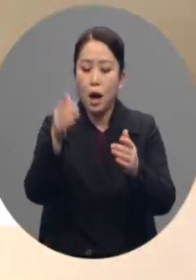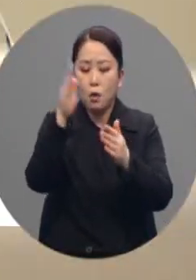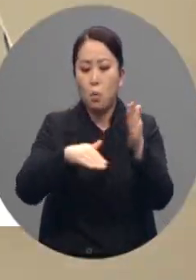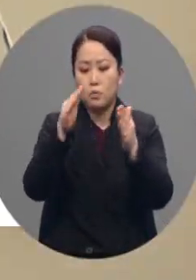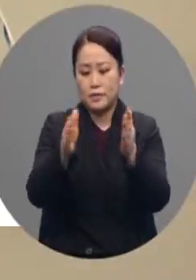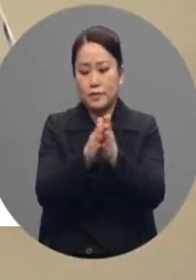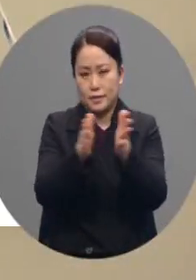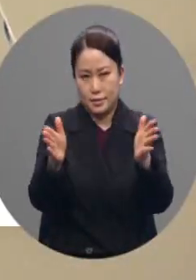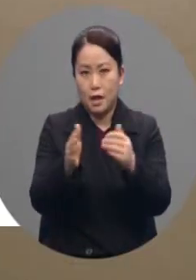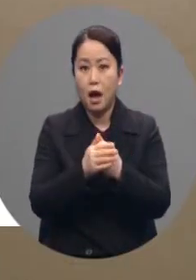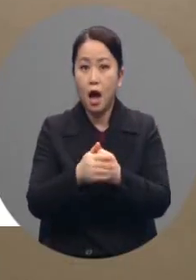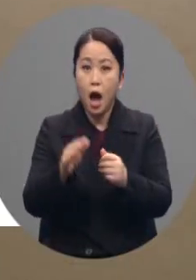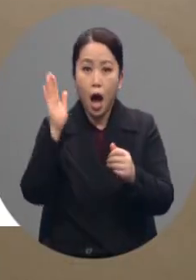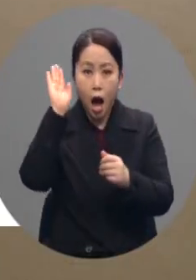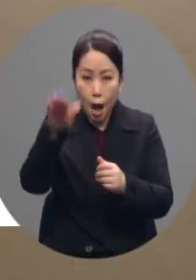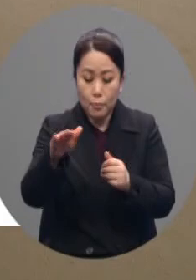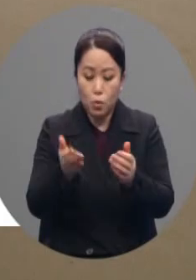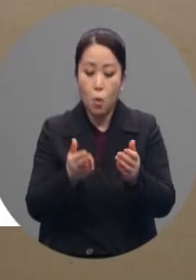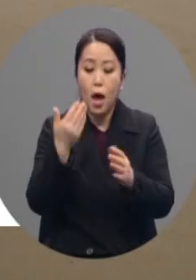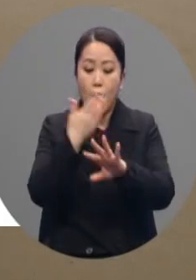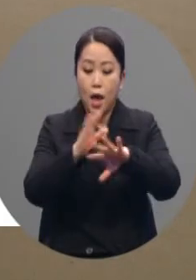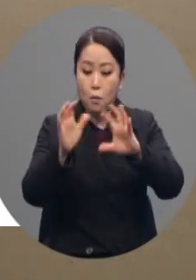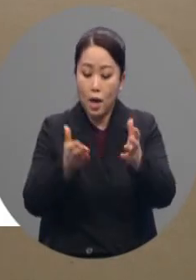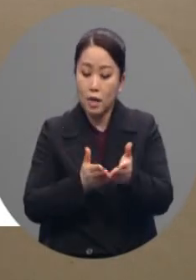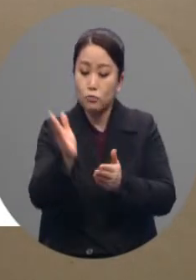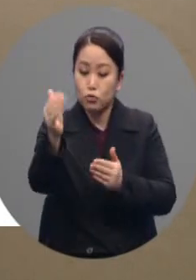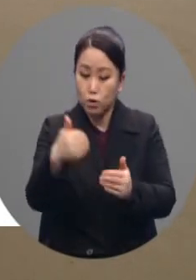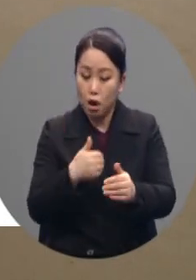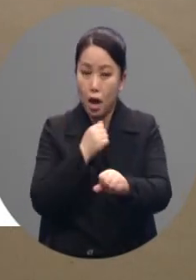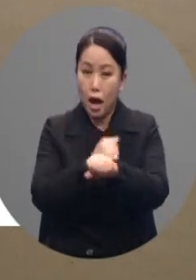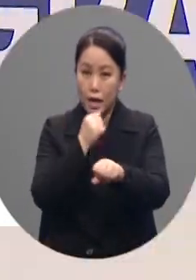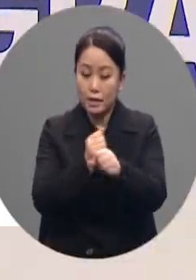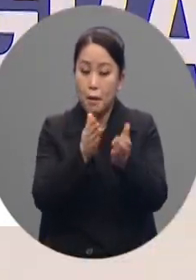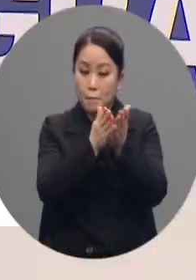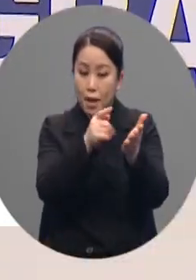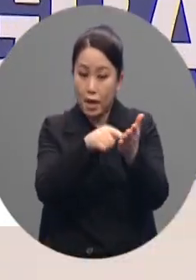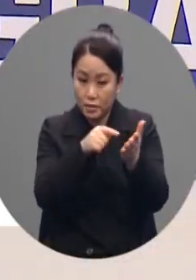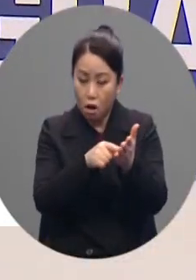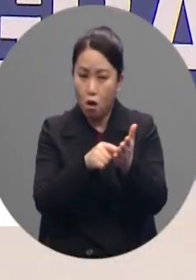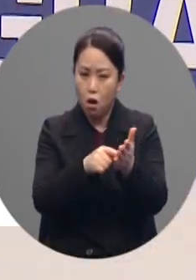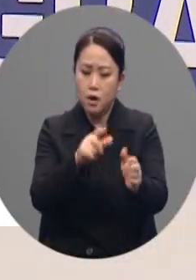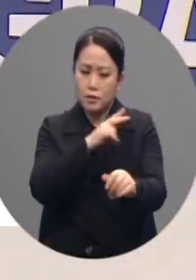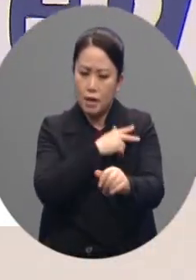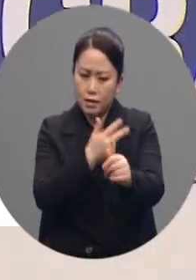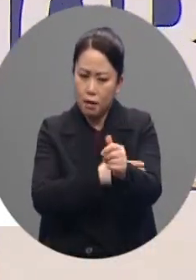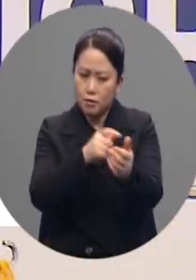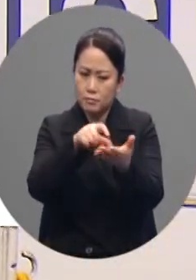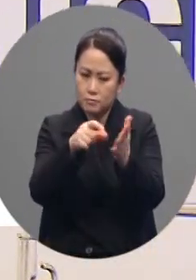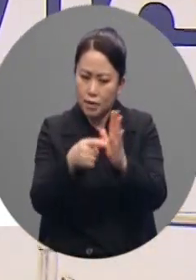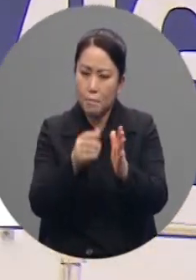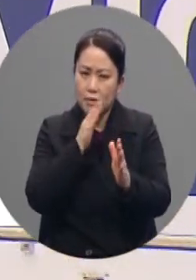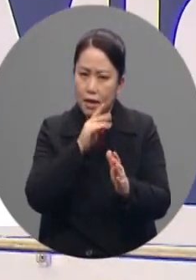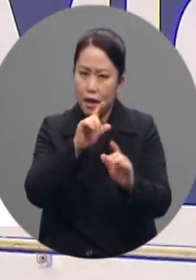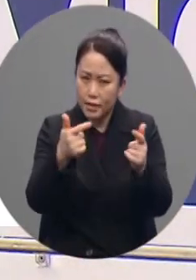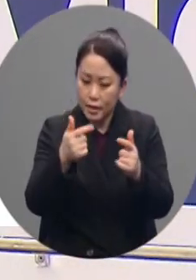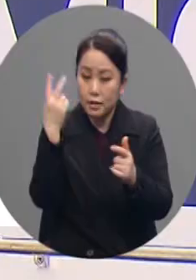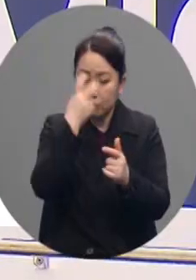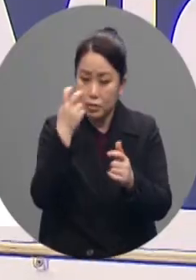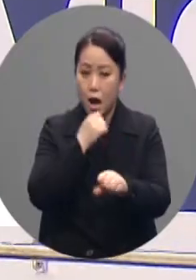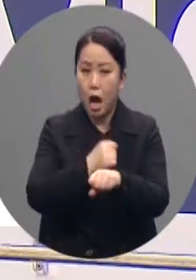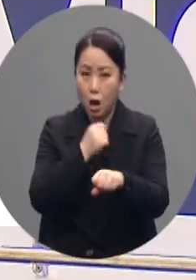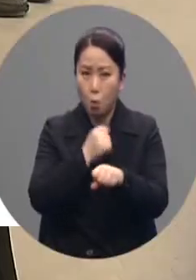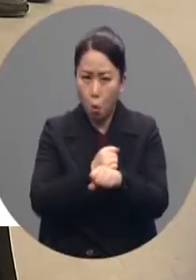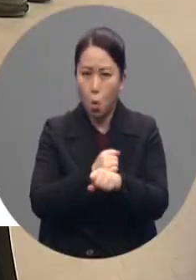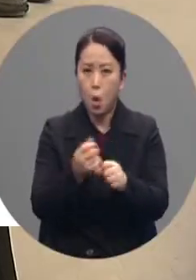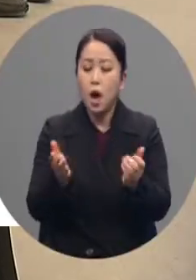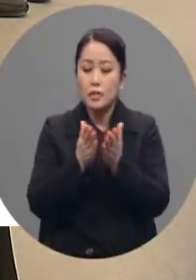앞으로 해외로 입출항하는 선박을 대상으로 출입국 적격 여부를 심사하고 선박 선원들의 무단이탈 방지를 위한